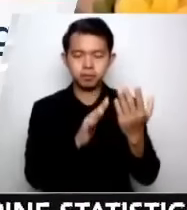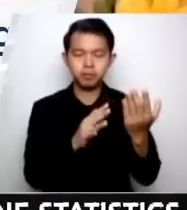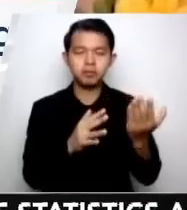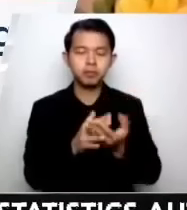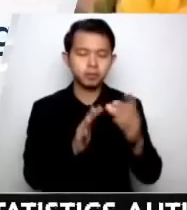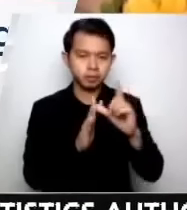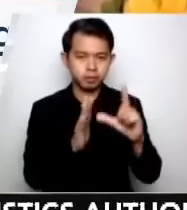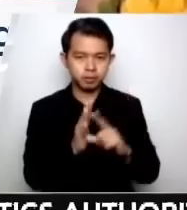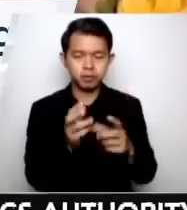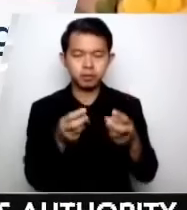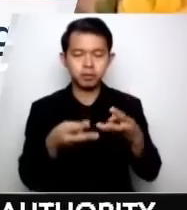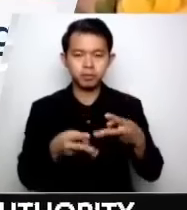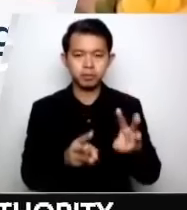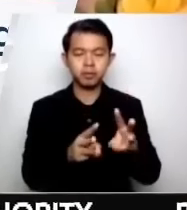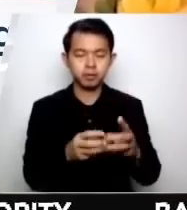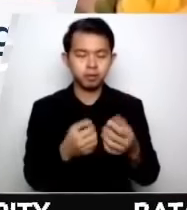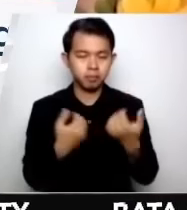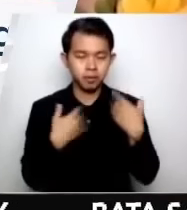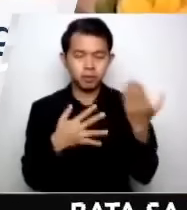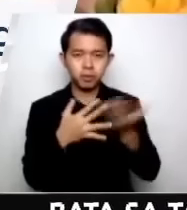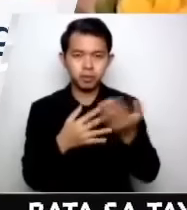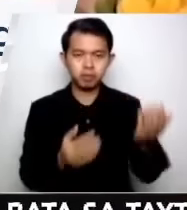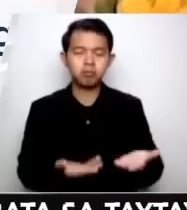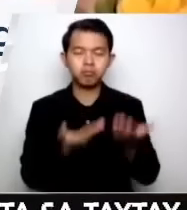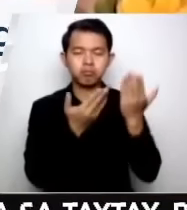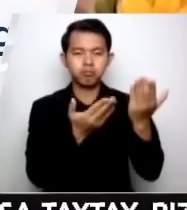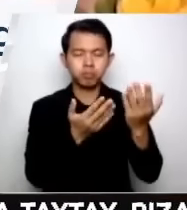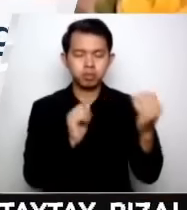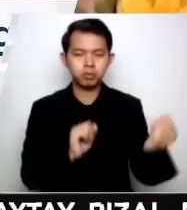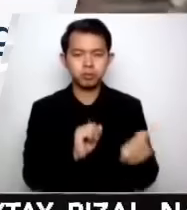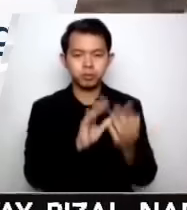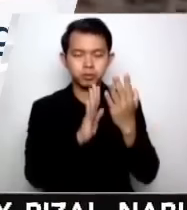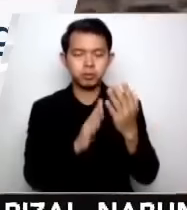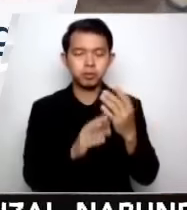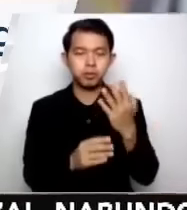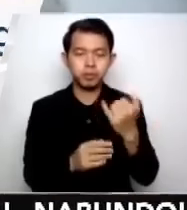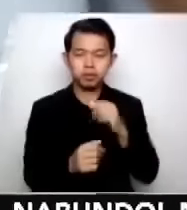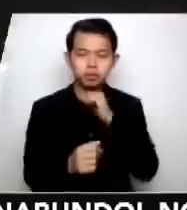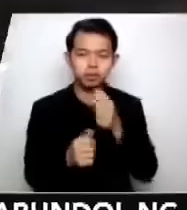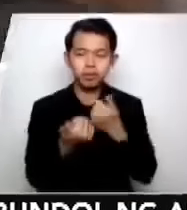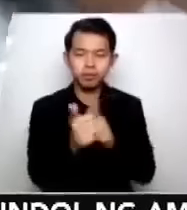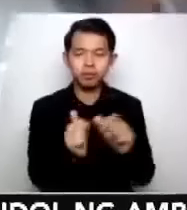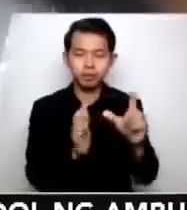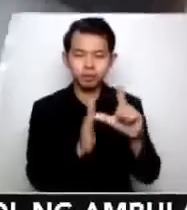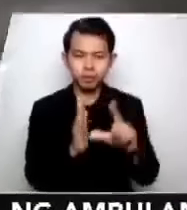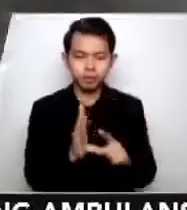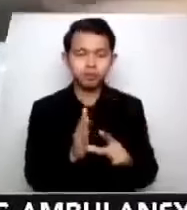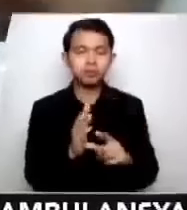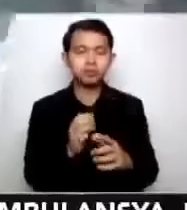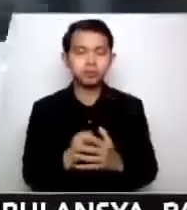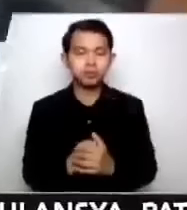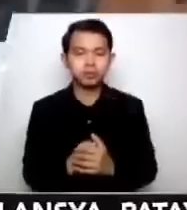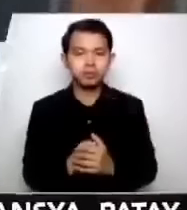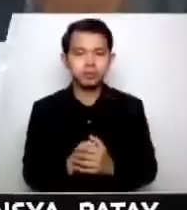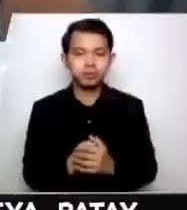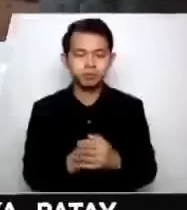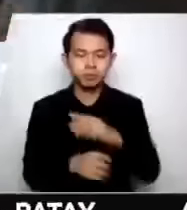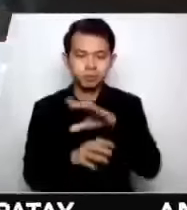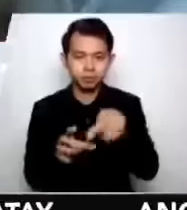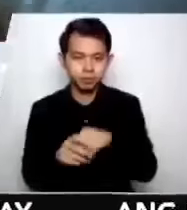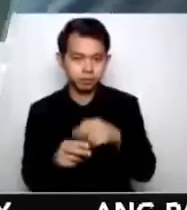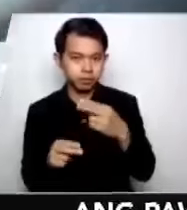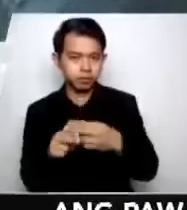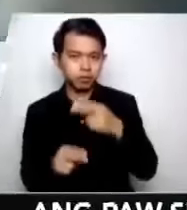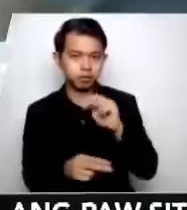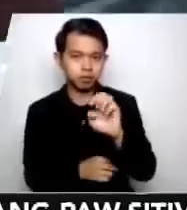laban sa DermaCare para sa paglabag sa Securities Regulation Code. Dawit din sa isyu ang aktres na si Neri Naig Miranda